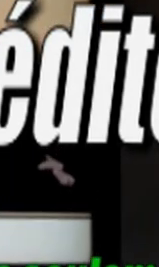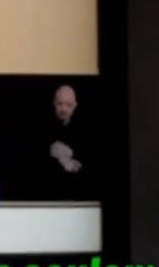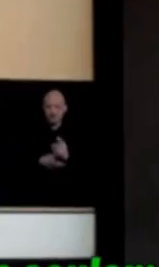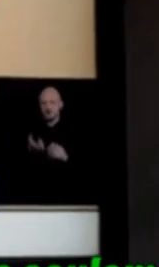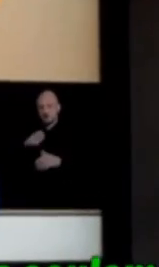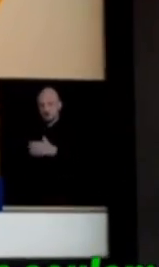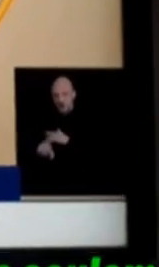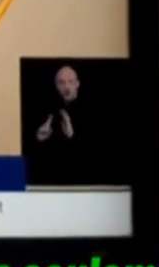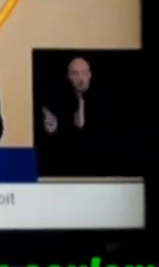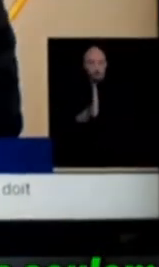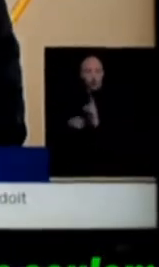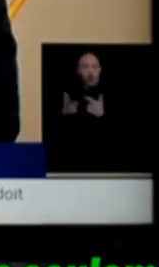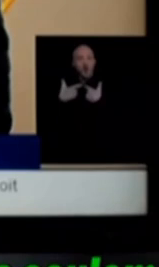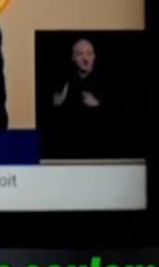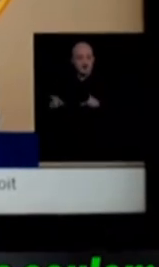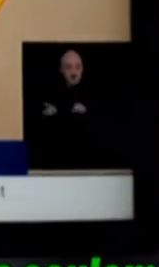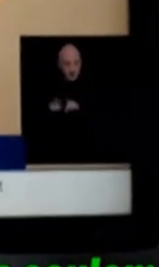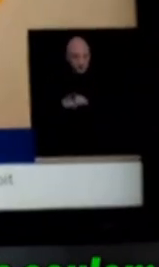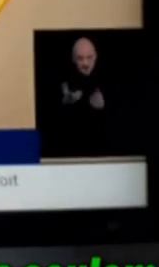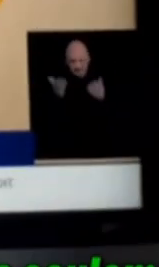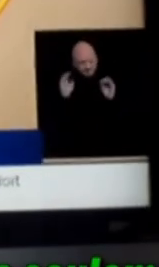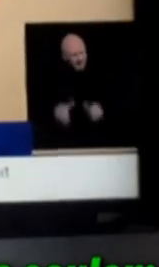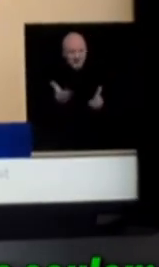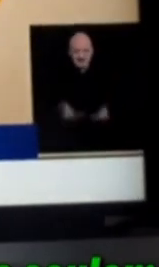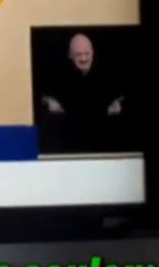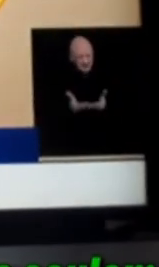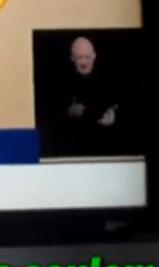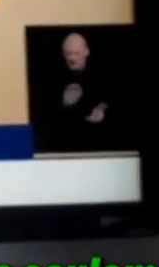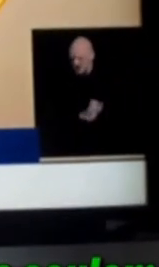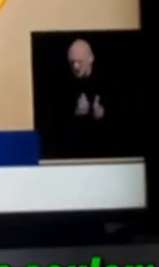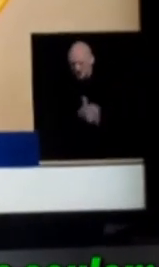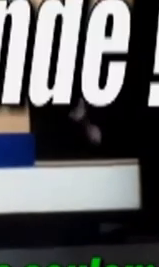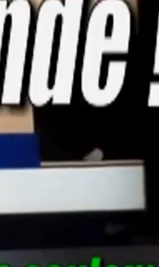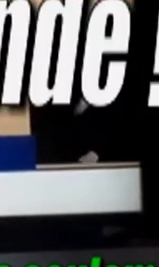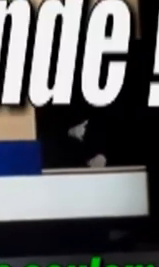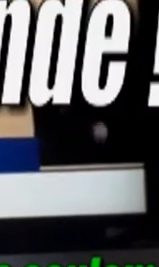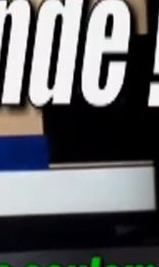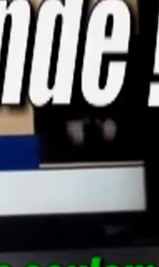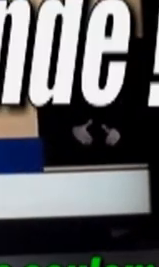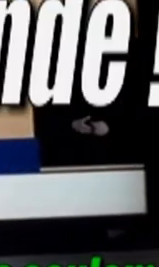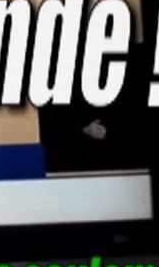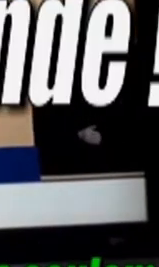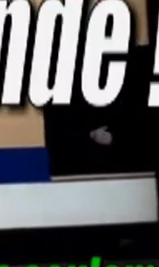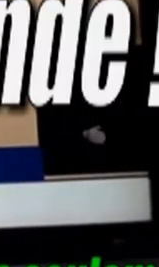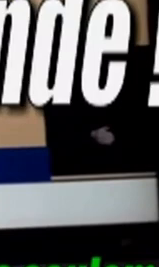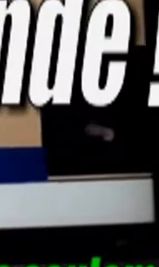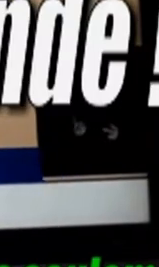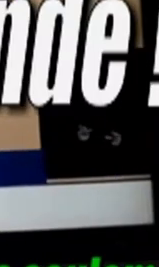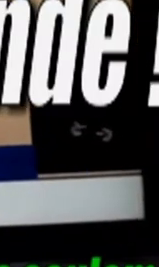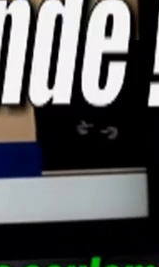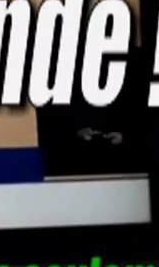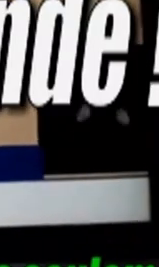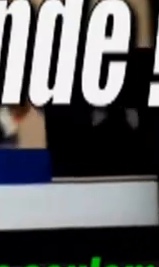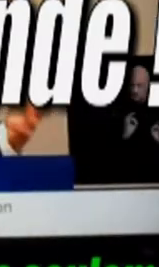efficace, y compris pour les cas concrets et complexes. Et puis, il y a une vie digne, une vie libre. Qu'est que c'est une vie digne et libre